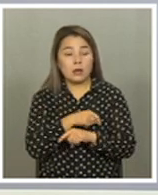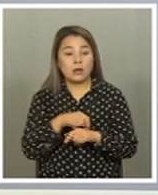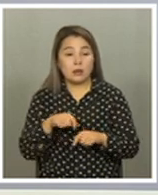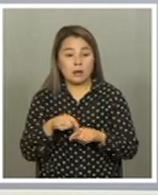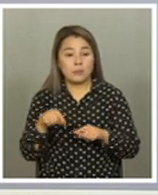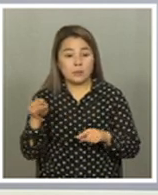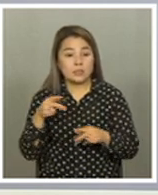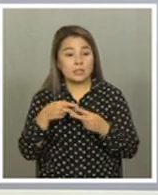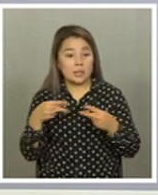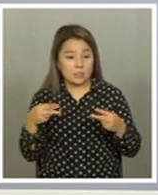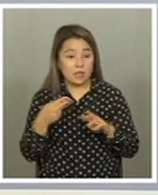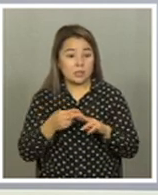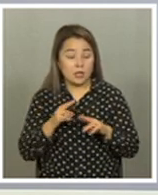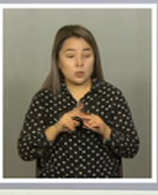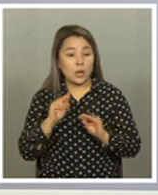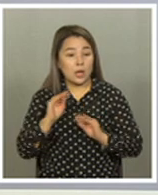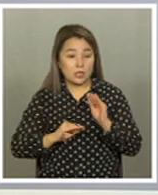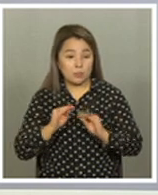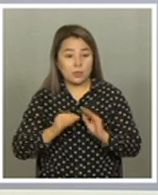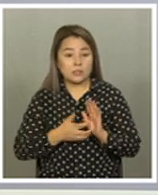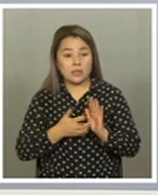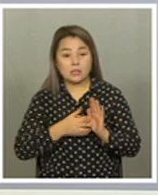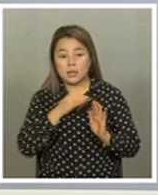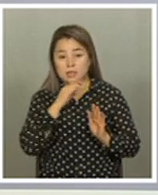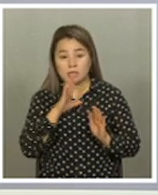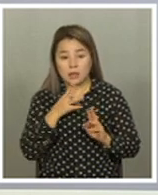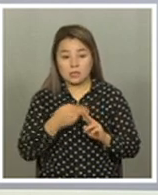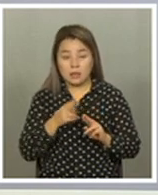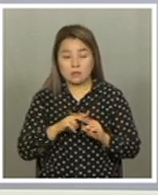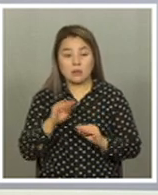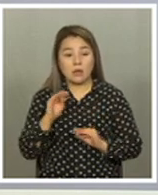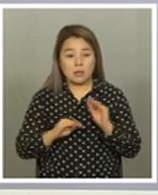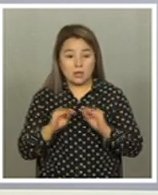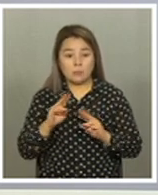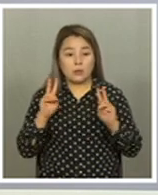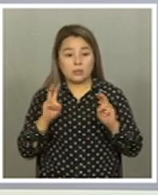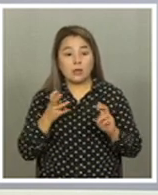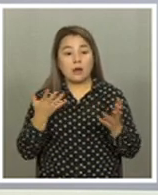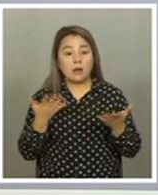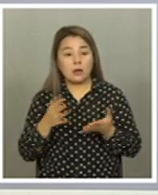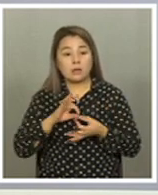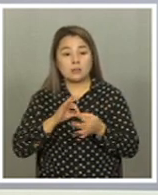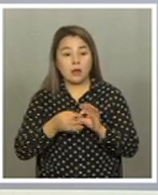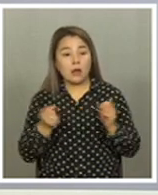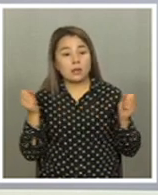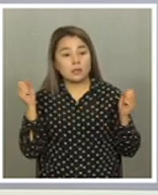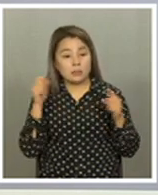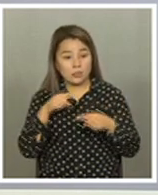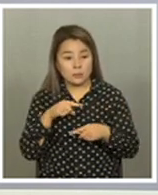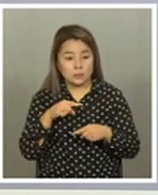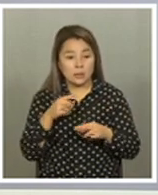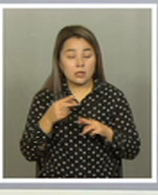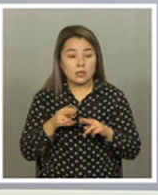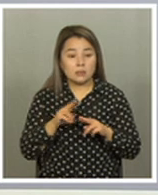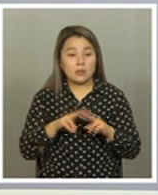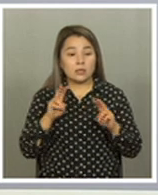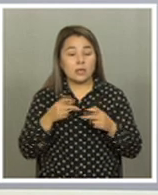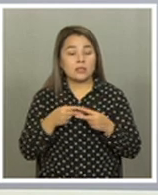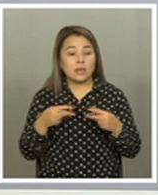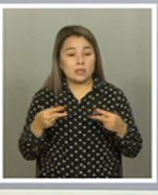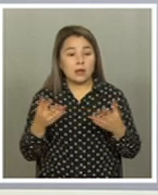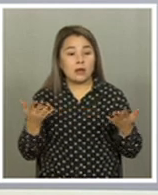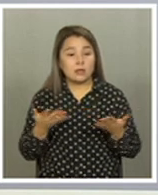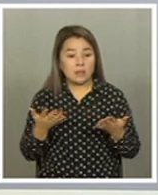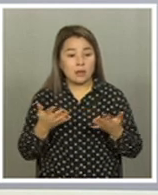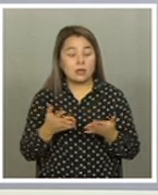Бізге тағы бір элемент жетпей тұр. Қай элементті біз анықтаймыз, қай элементті тең, немесе